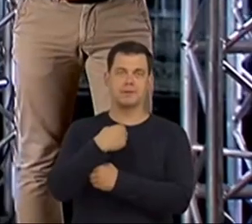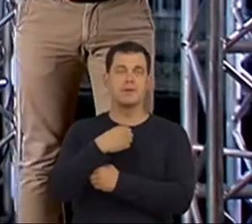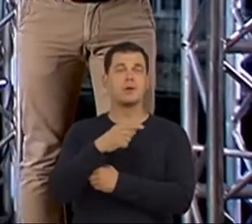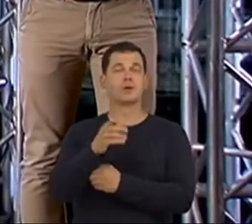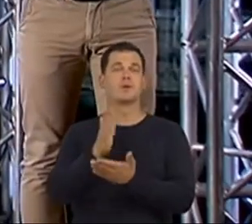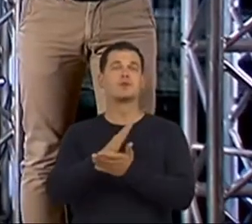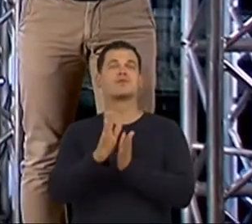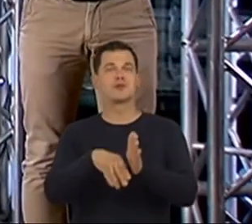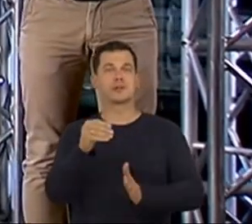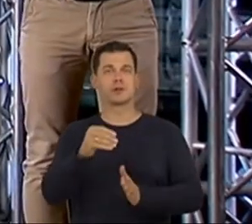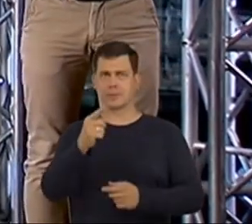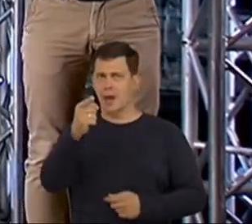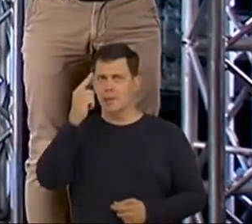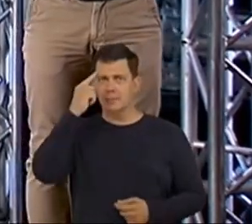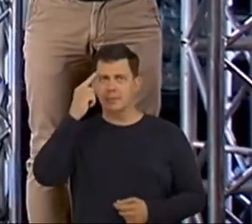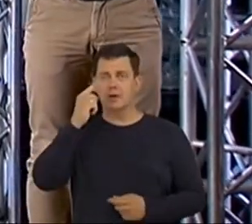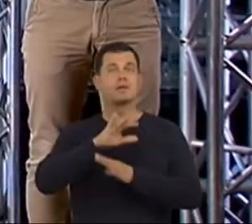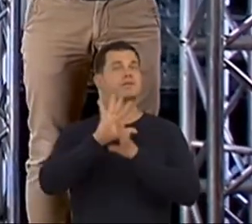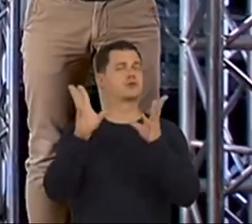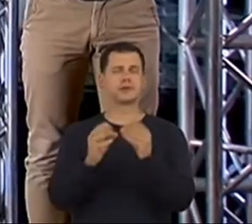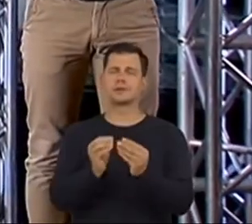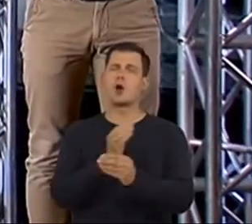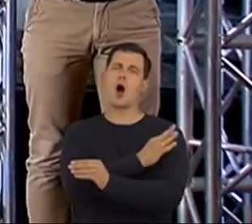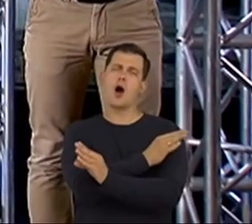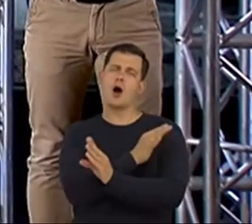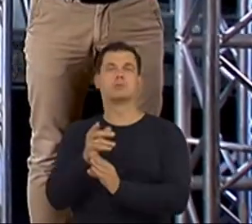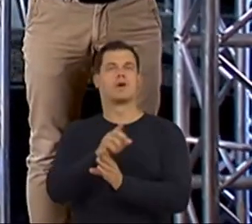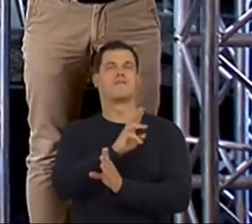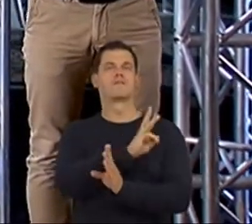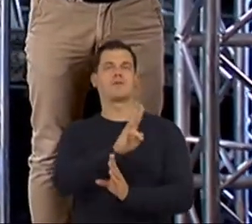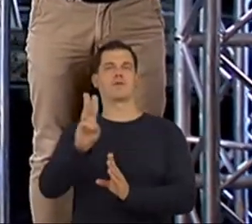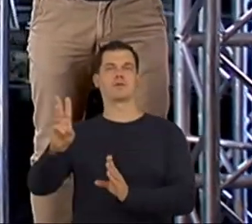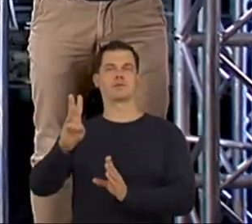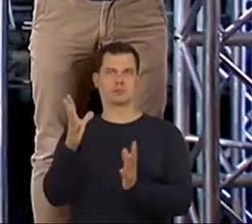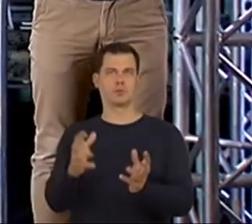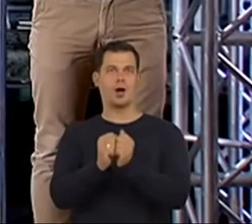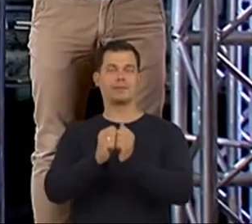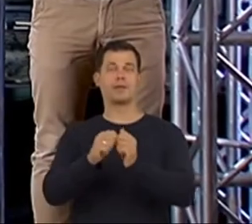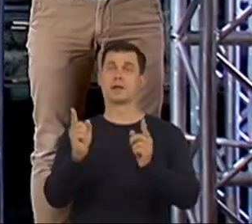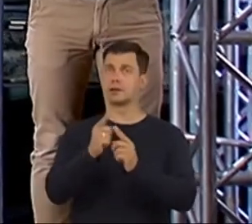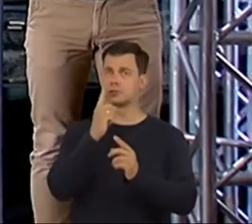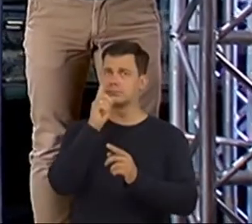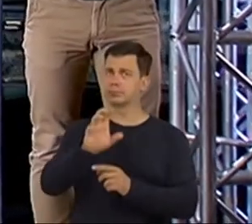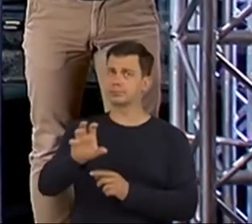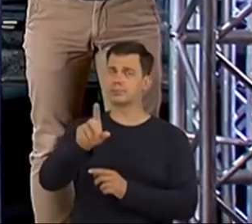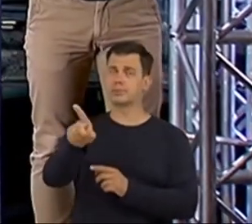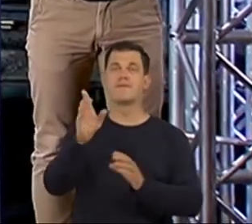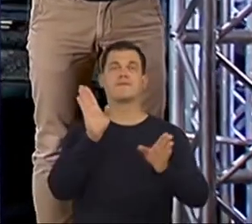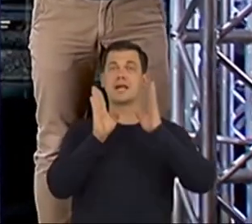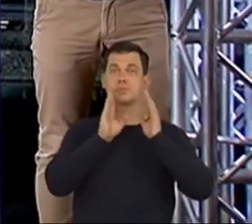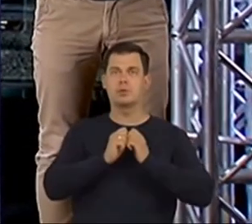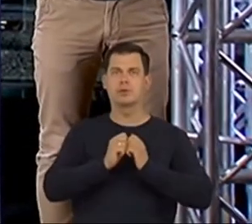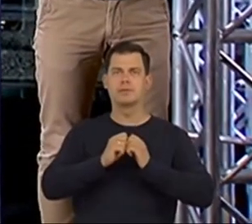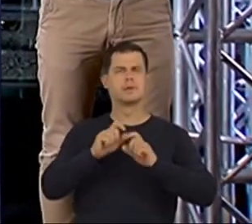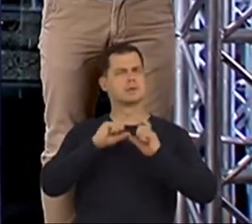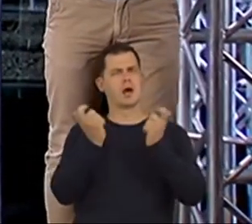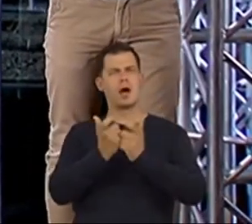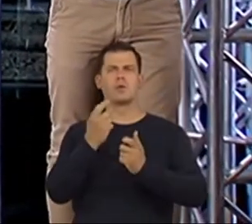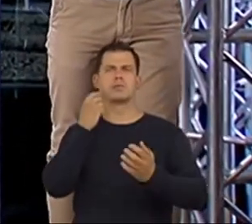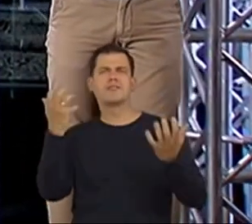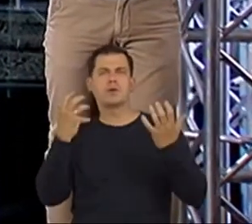odcinku, jak to działa, to już wszystko, ale pamiętajcie, że wszystkie odcinki programu znajdziecie na naszej stronie internetowej. Zaglądajcie też na nasz profil facebookowy,